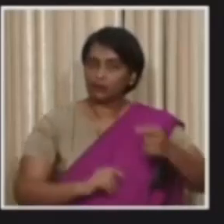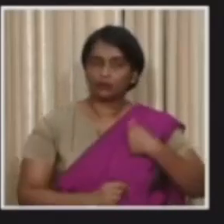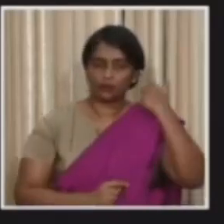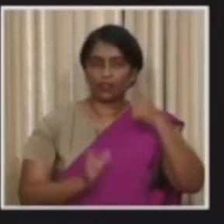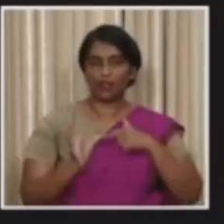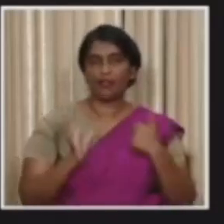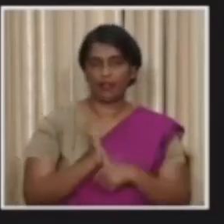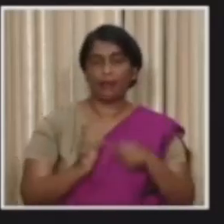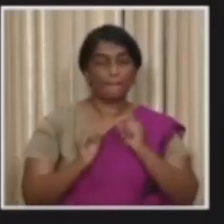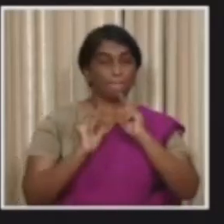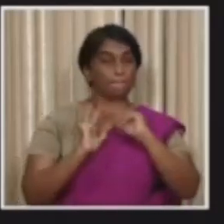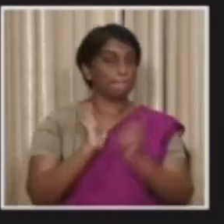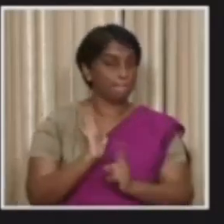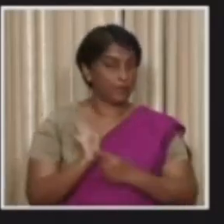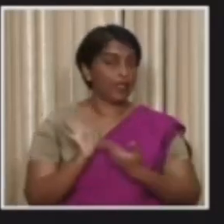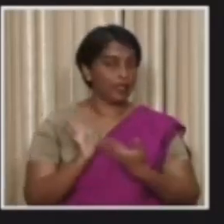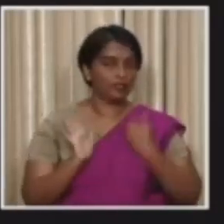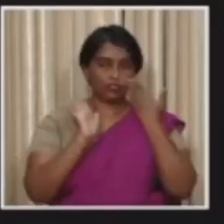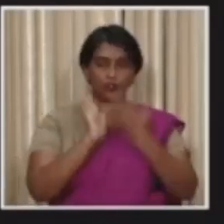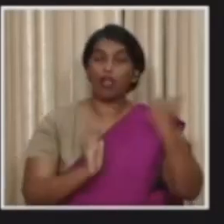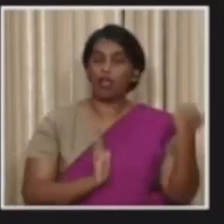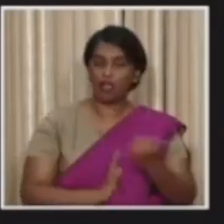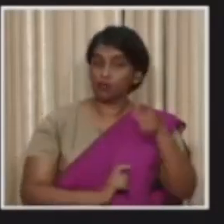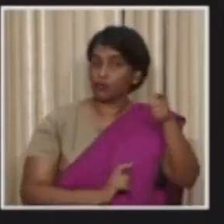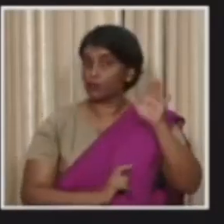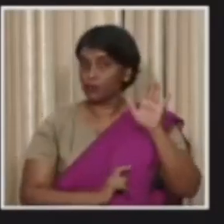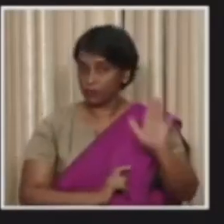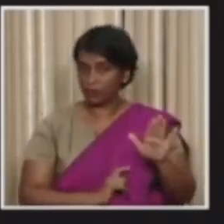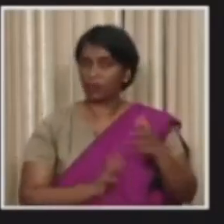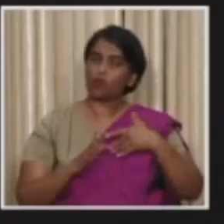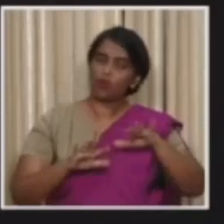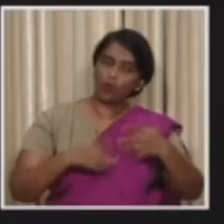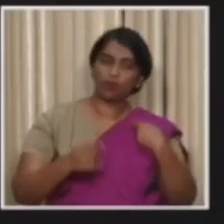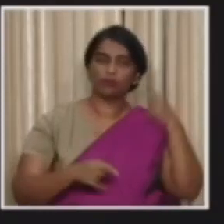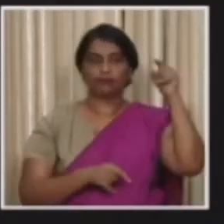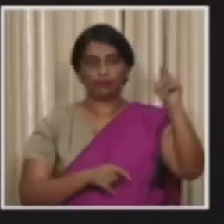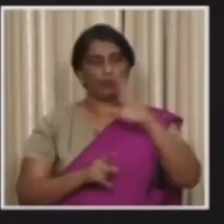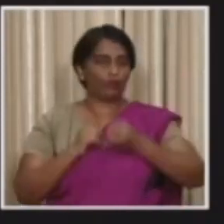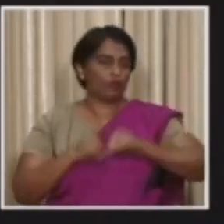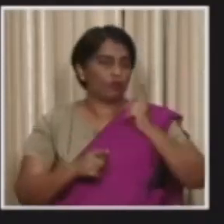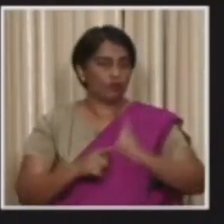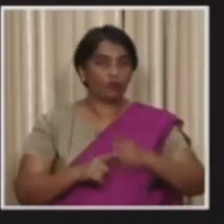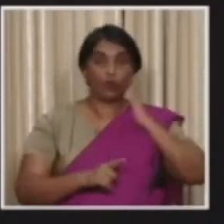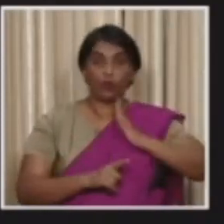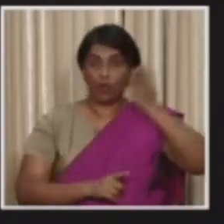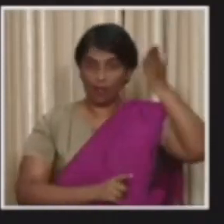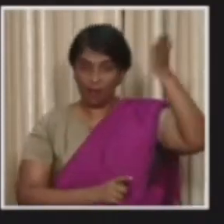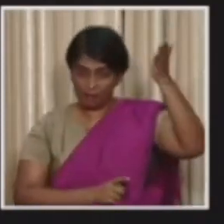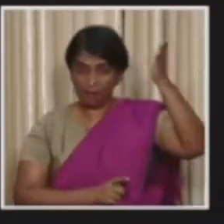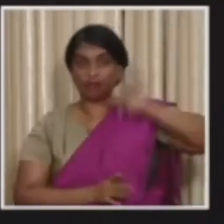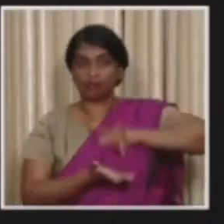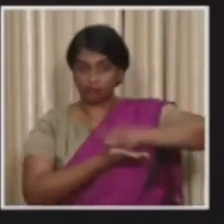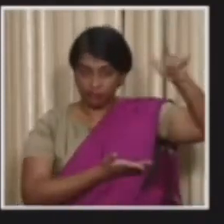පනත මගින් අපි ලබා දීලා තියෙනවා අලුතින් ඔවුන්ට ඕනෑම තැනක සිට උදාහරණයක් ඇටියට පිටරට ඉන්නව නම්